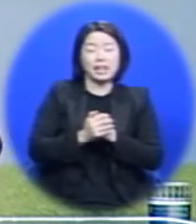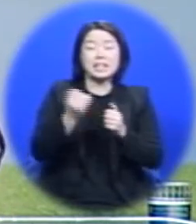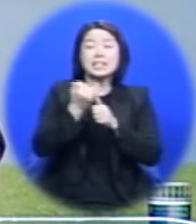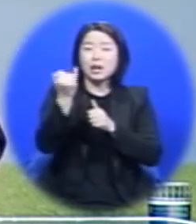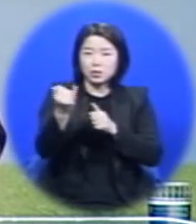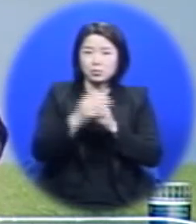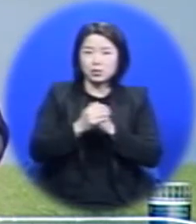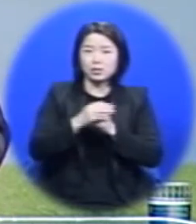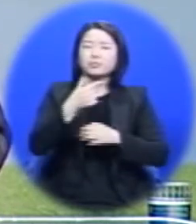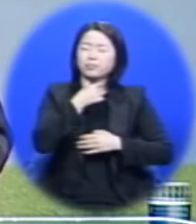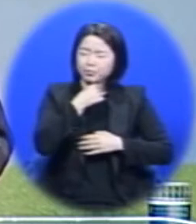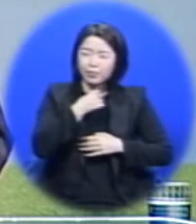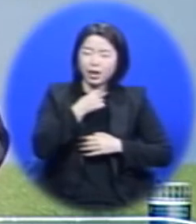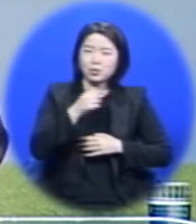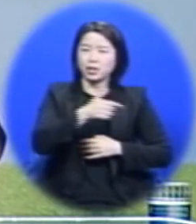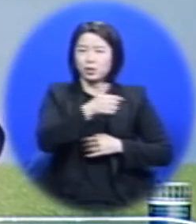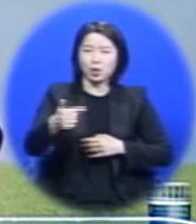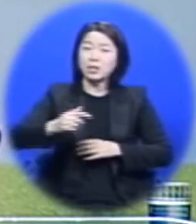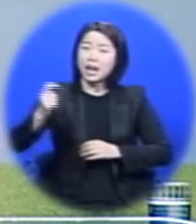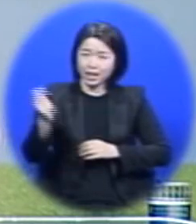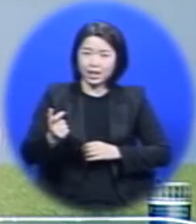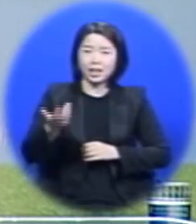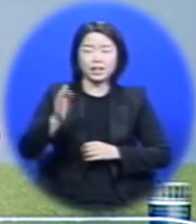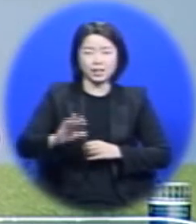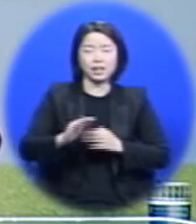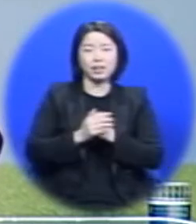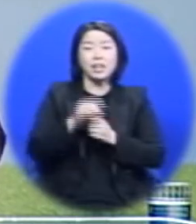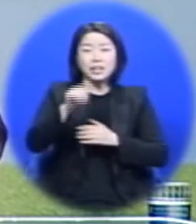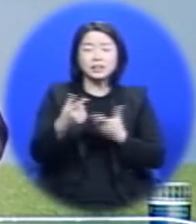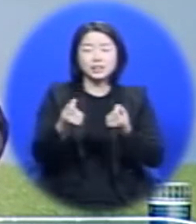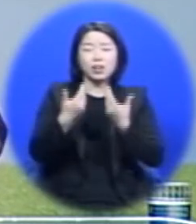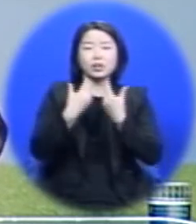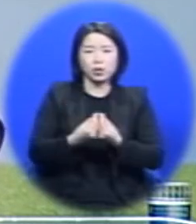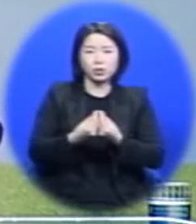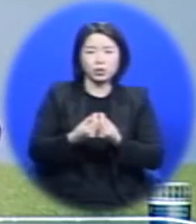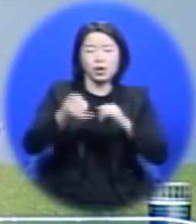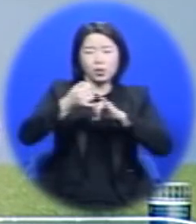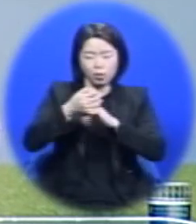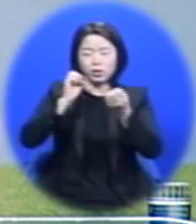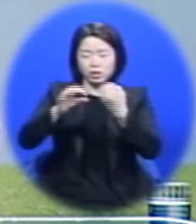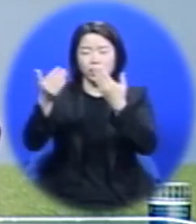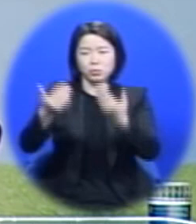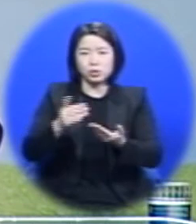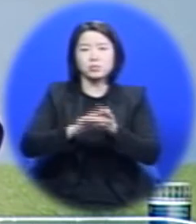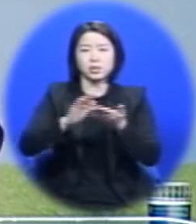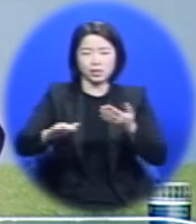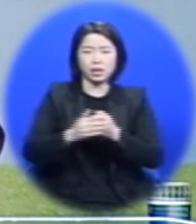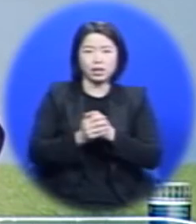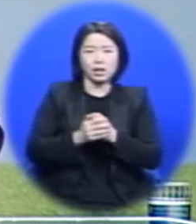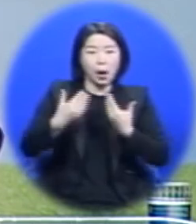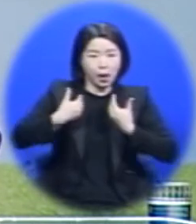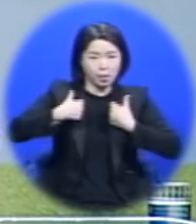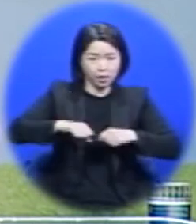사모님은 갈망이 너무나 강한데 그런 경우는 반드시 응답받습니다.